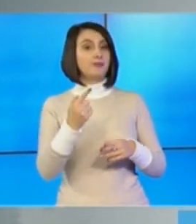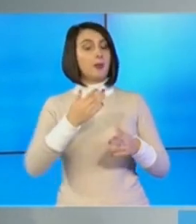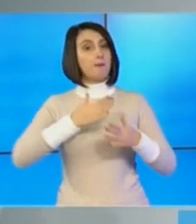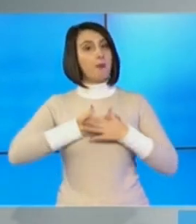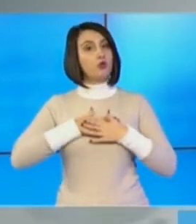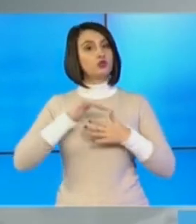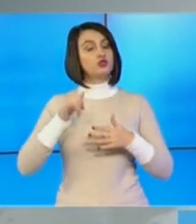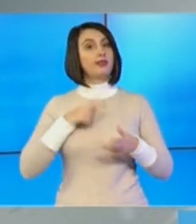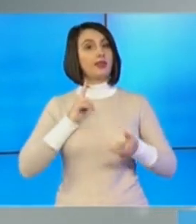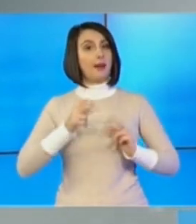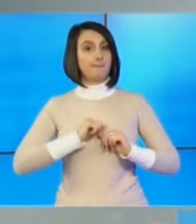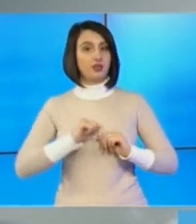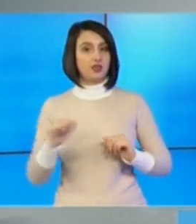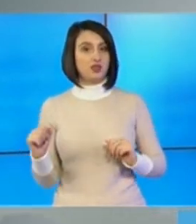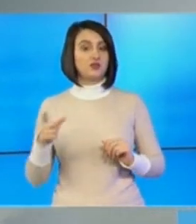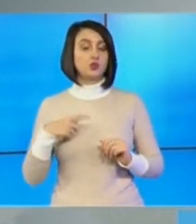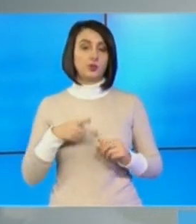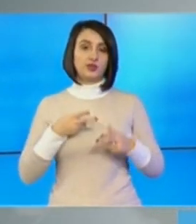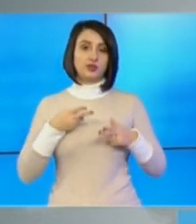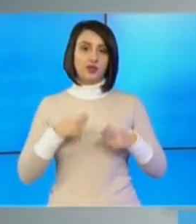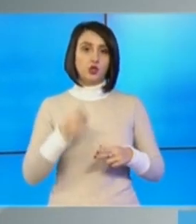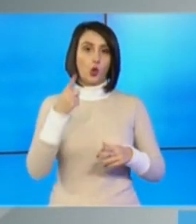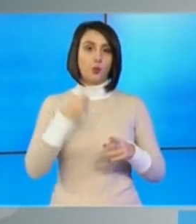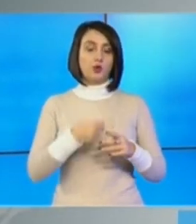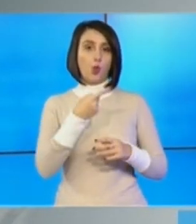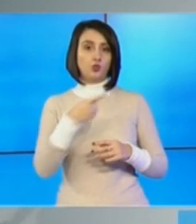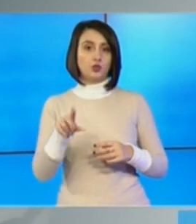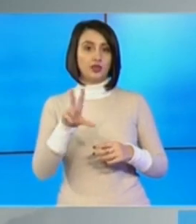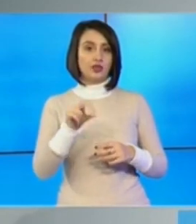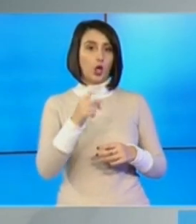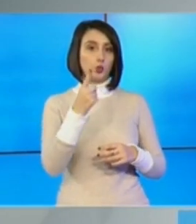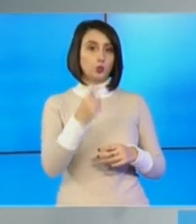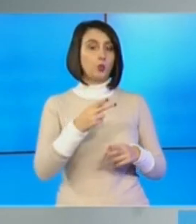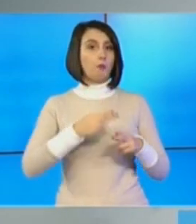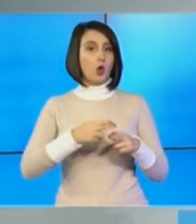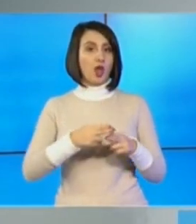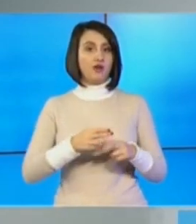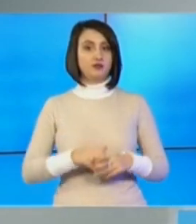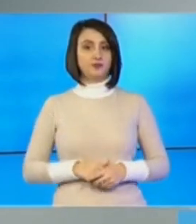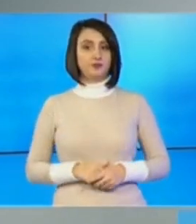decese, iar la terapie intensivă sunt internați 1.131 de pacienți.